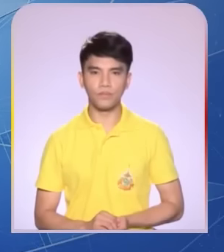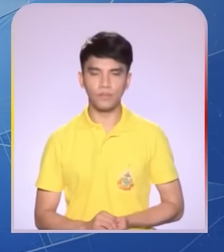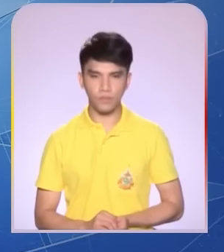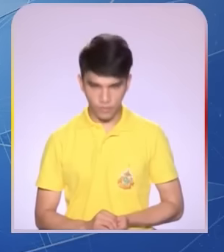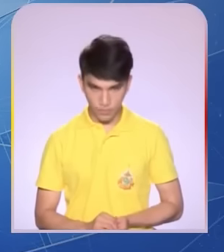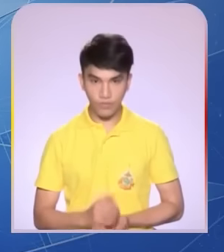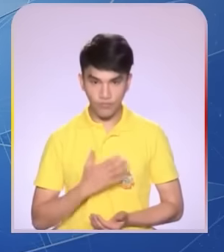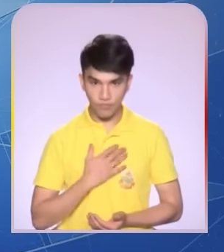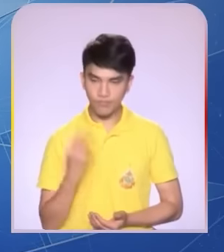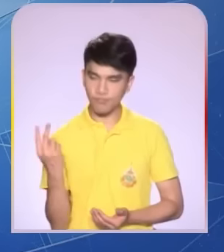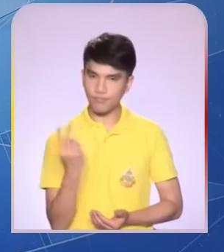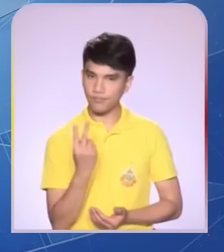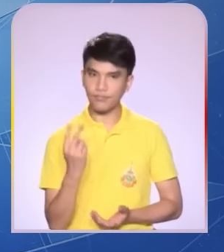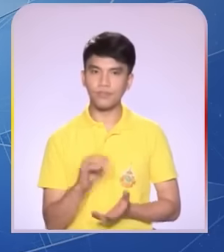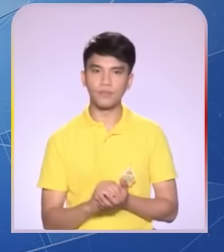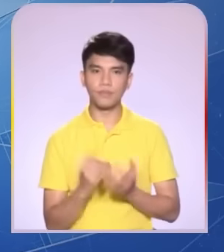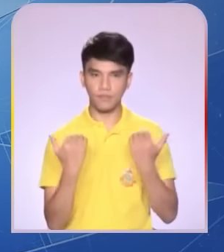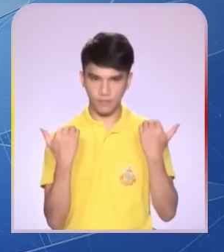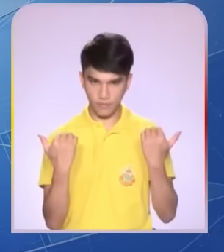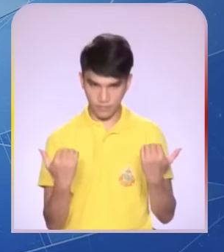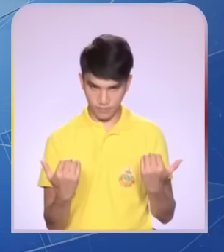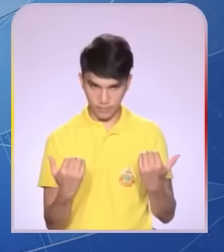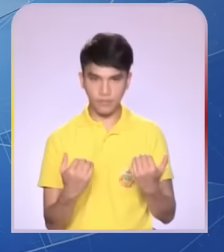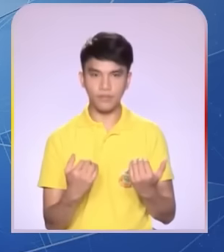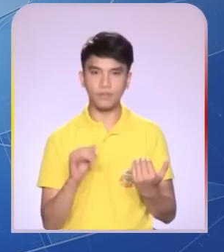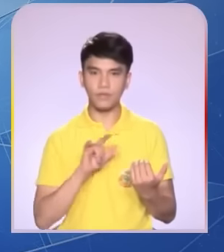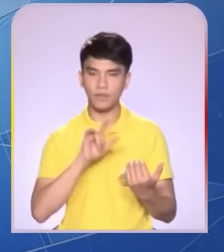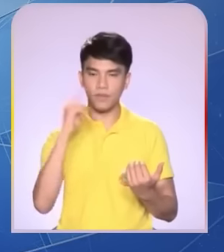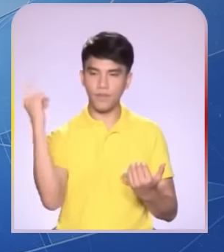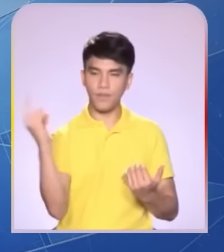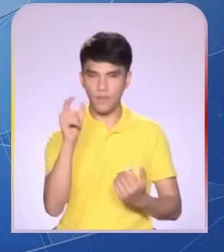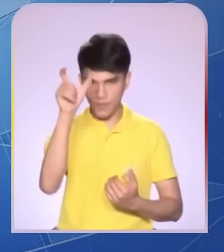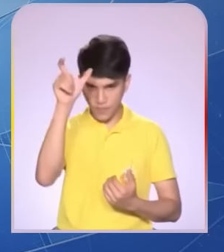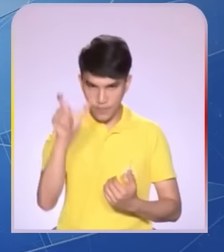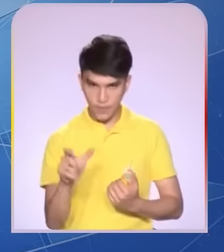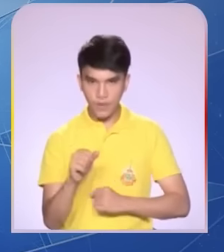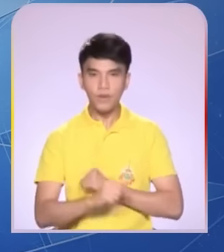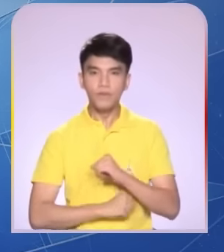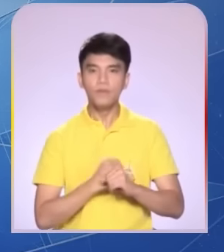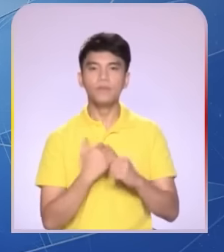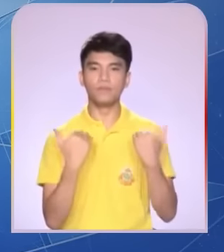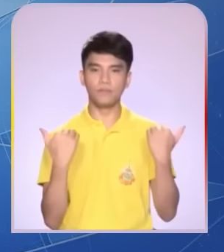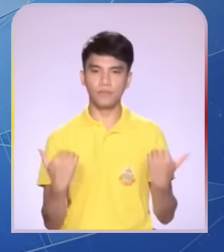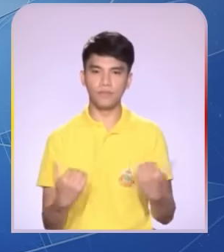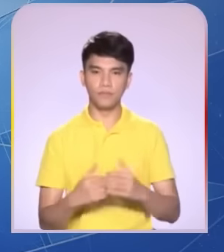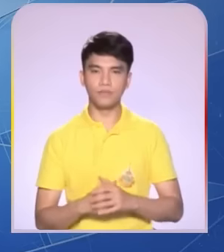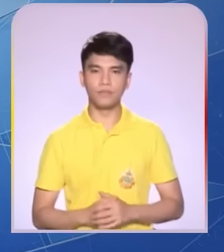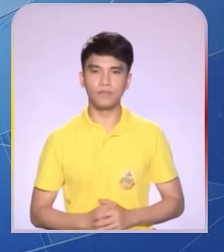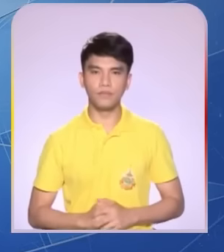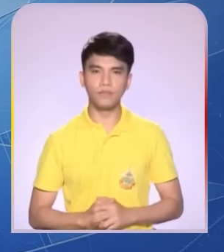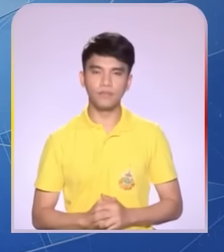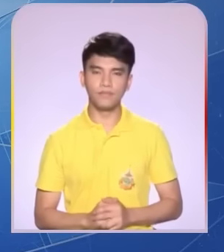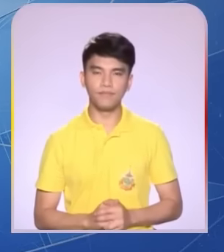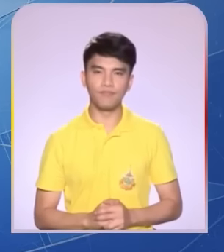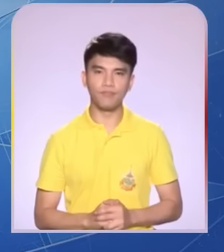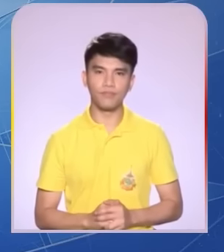และในที่สุดเราทั้งคู่ก็ติดทริปเดินทางไปเที่ยวฝรั่งเศสไปปีนี้ด้วยครับ